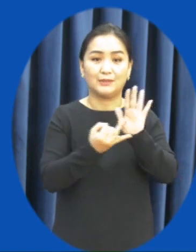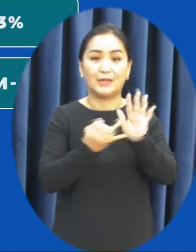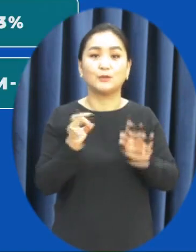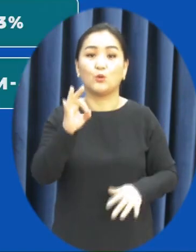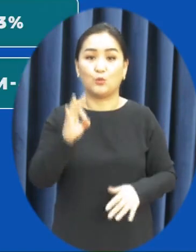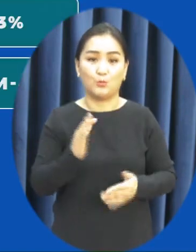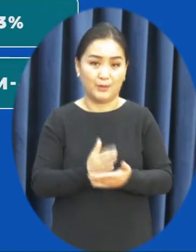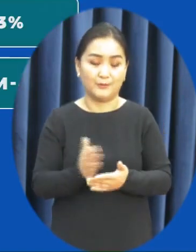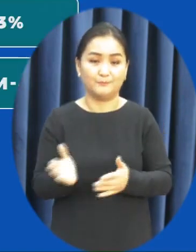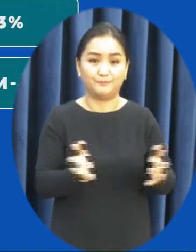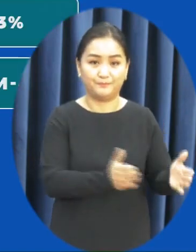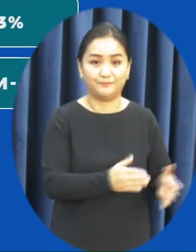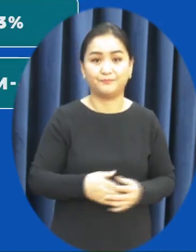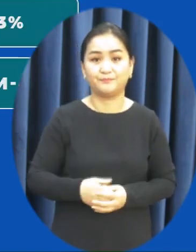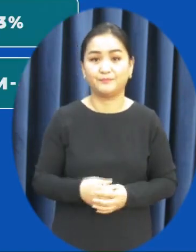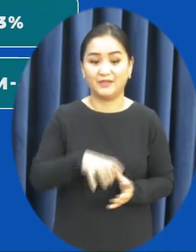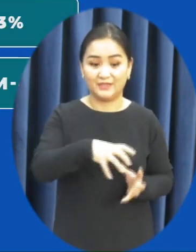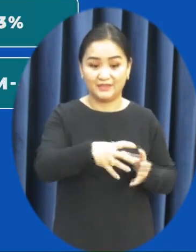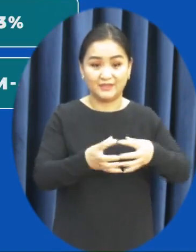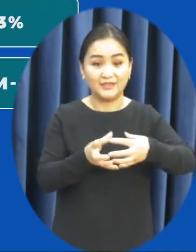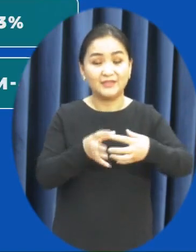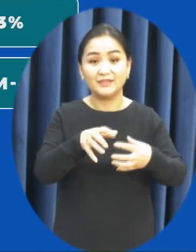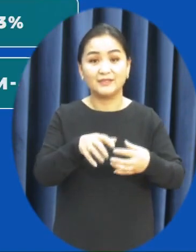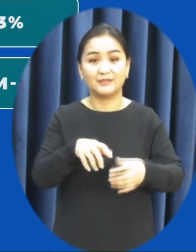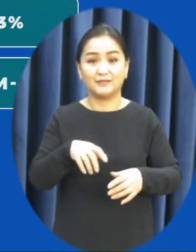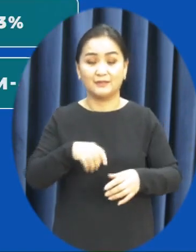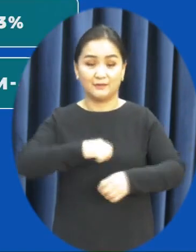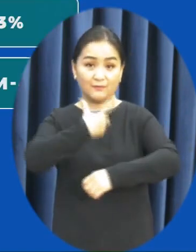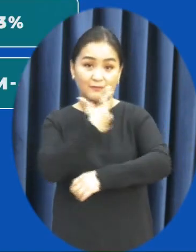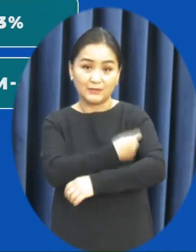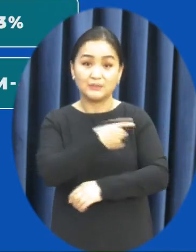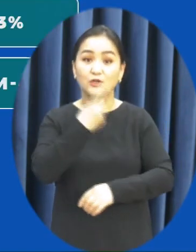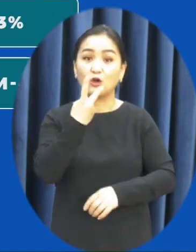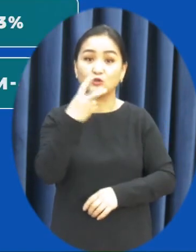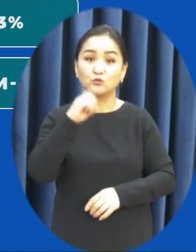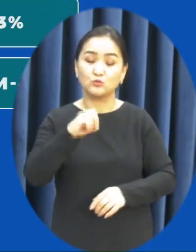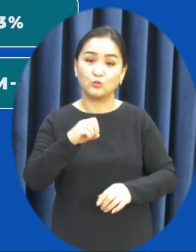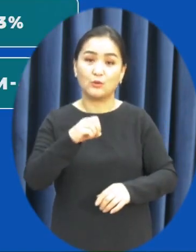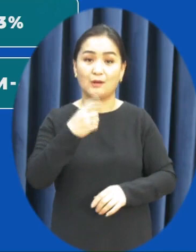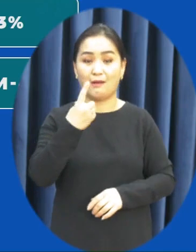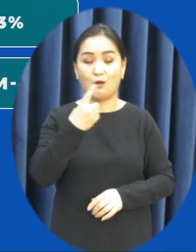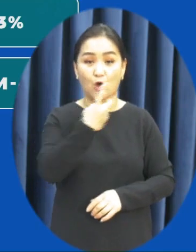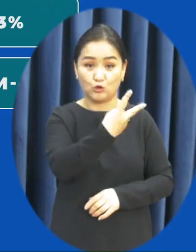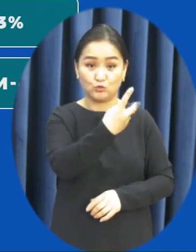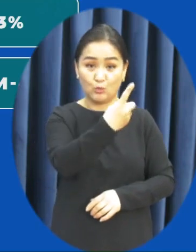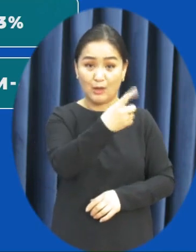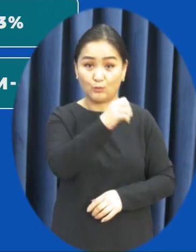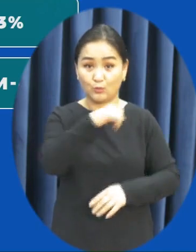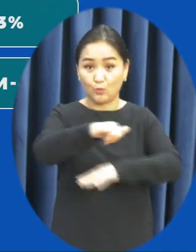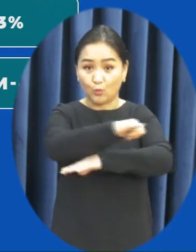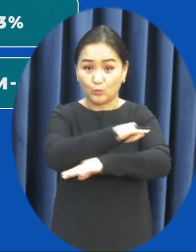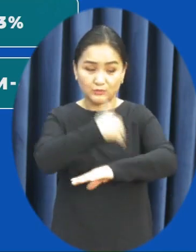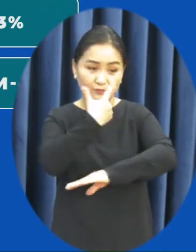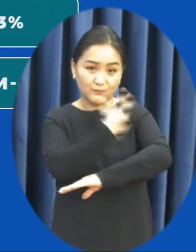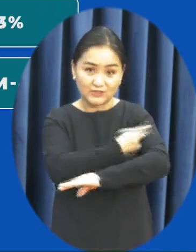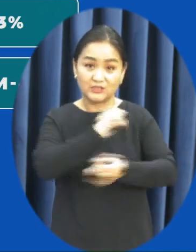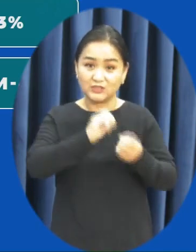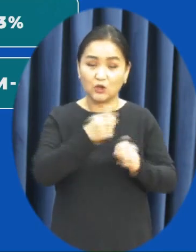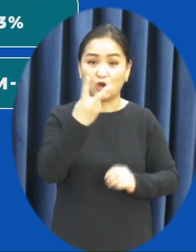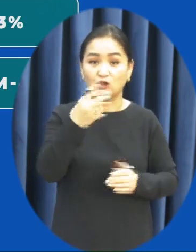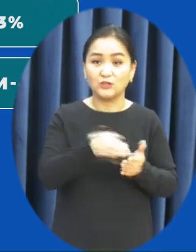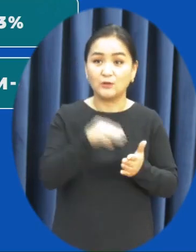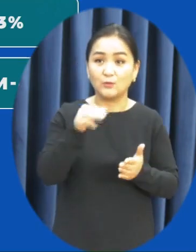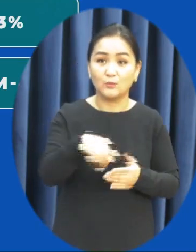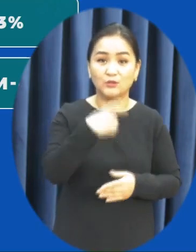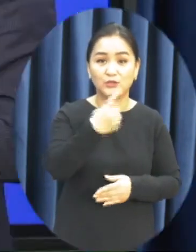རེལ ཁེ སྐུམ གི ཏུར དགོས དགོས དགུགས འགུགས